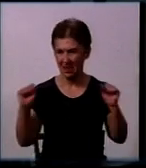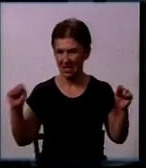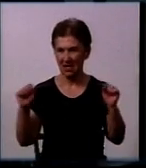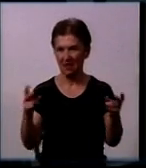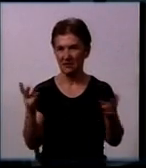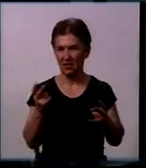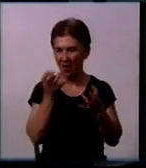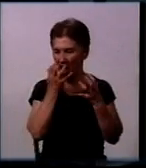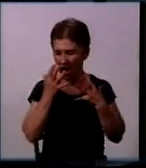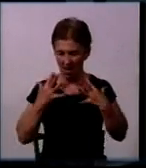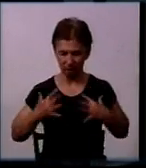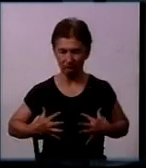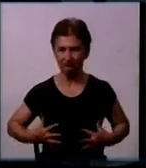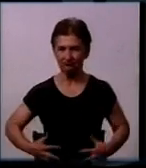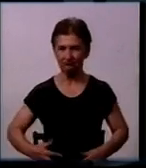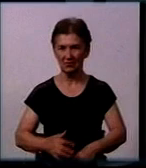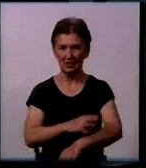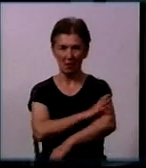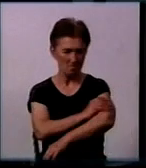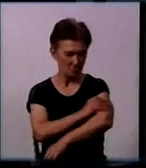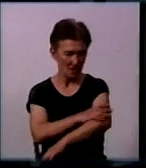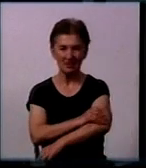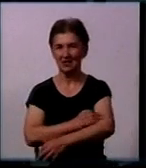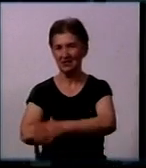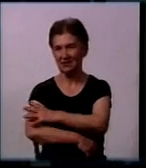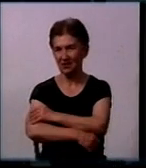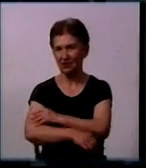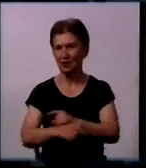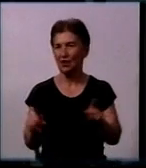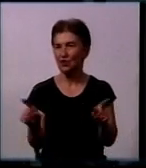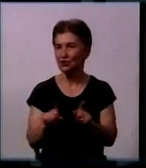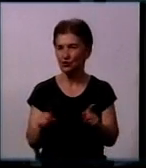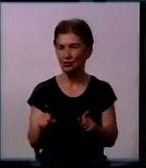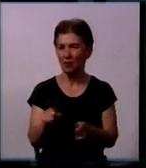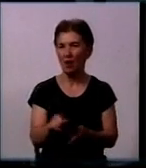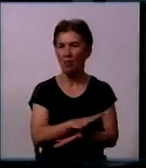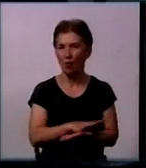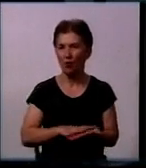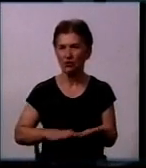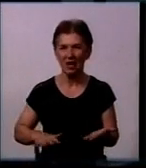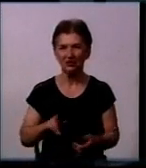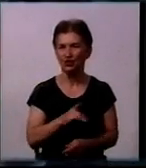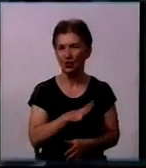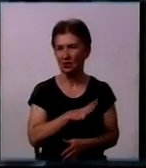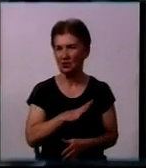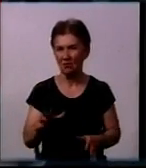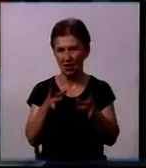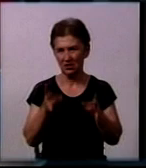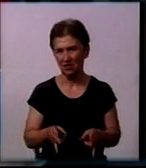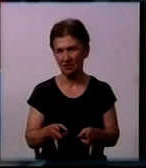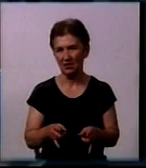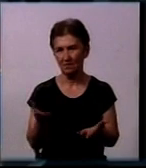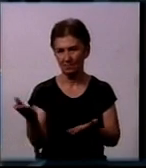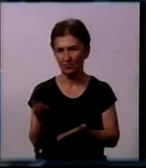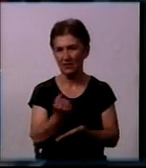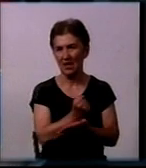прогріти сустави, м'язи, зв'язки, для того, щоб подальше не було травм. Потенціал, як би,